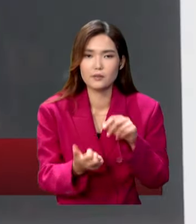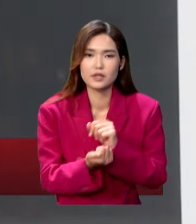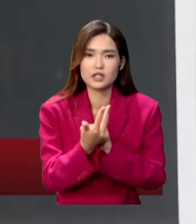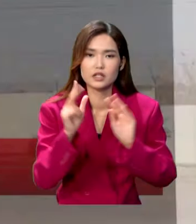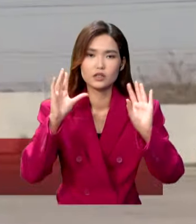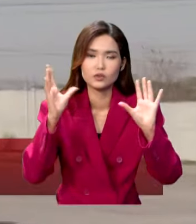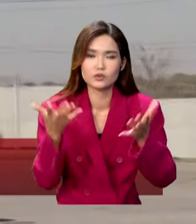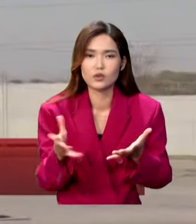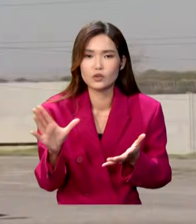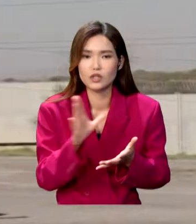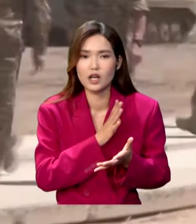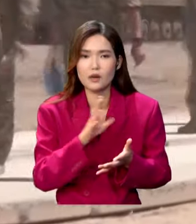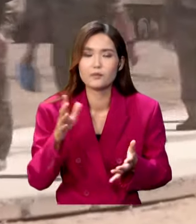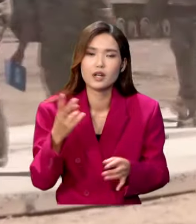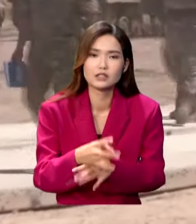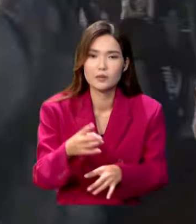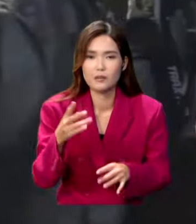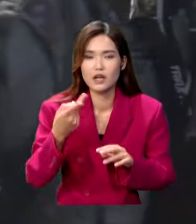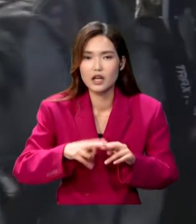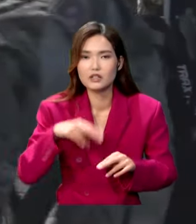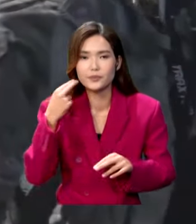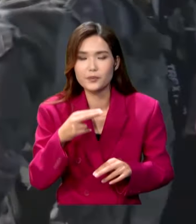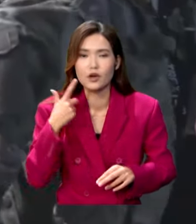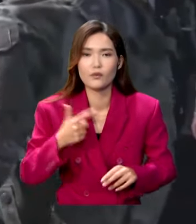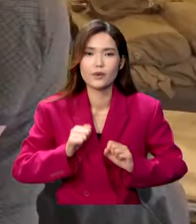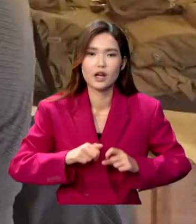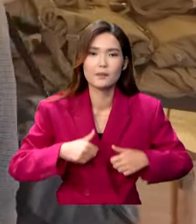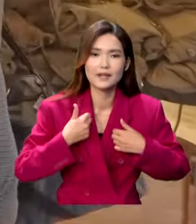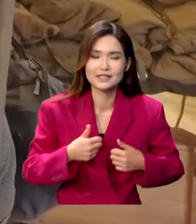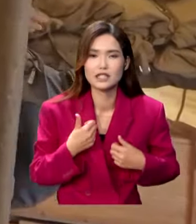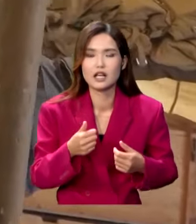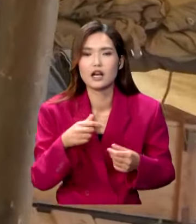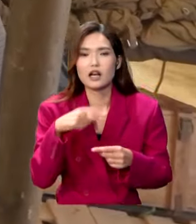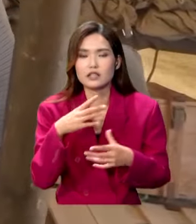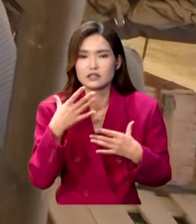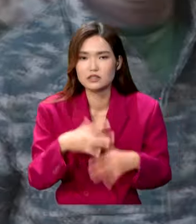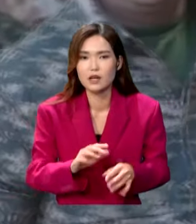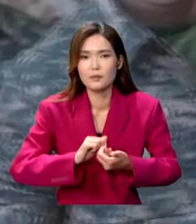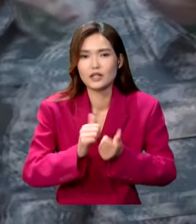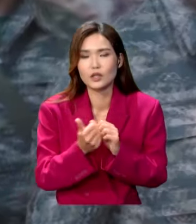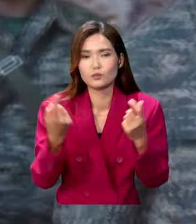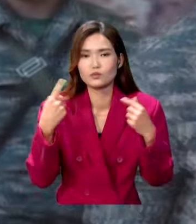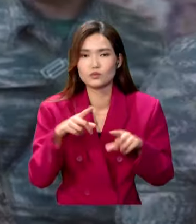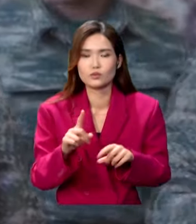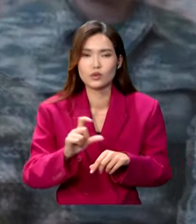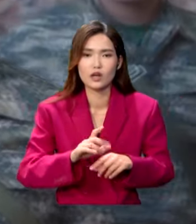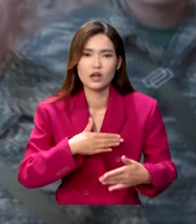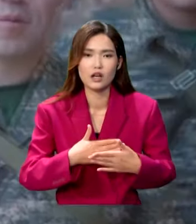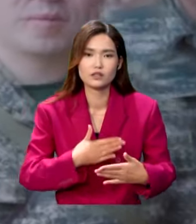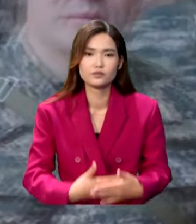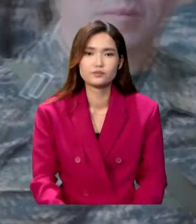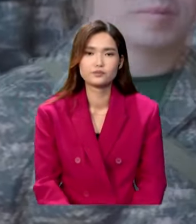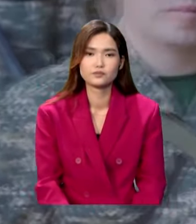случаев проявления дедовщины Но это термин в Минобороны стараются не произносить и заменяют его на неуставные отношения Зарина